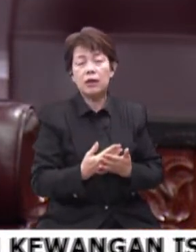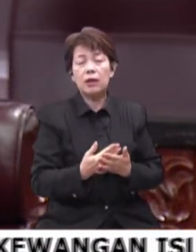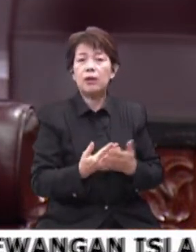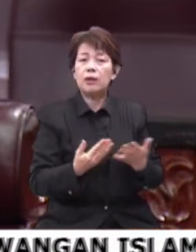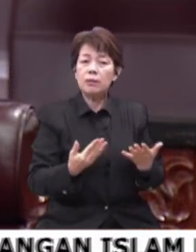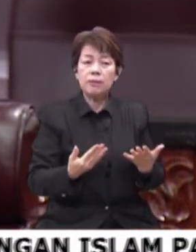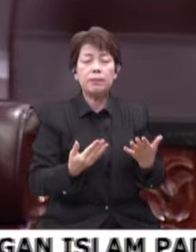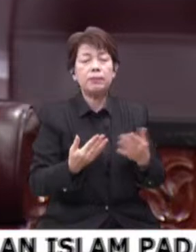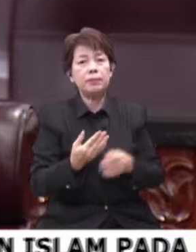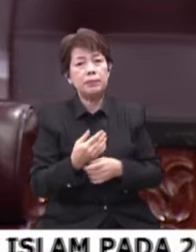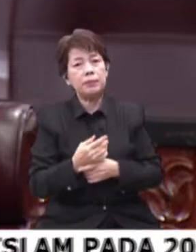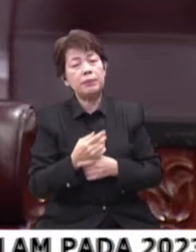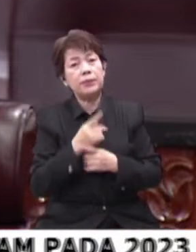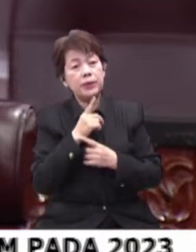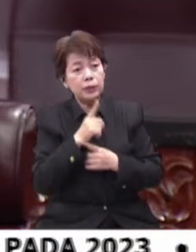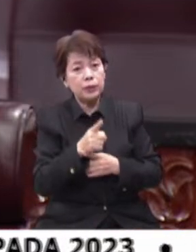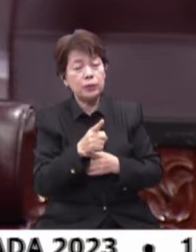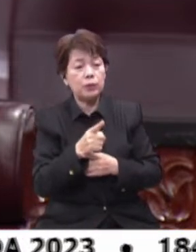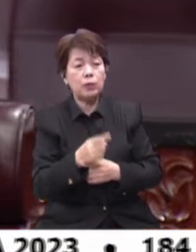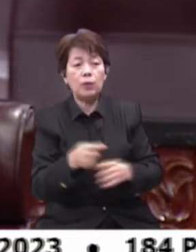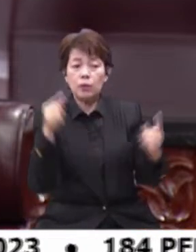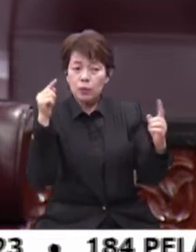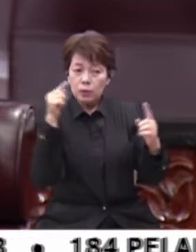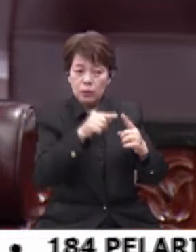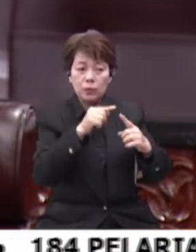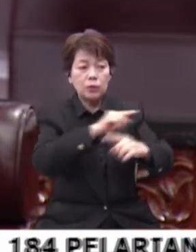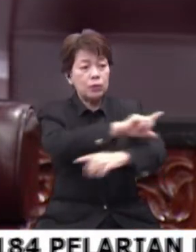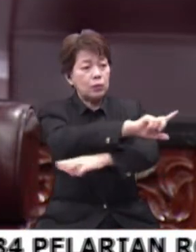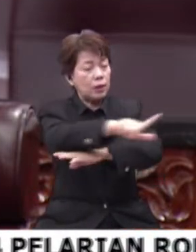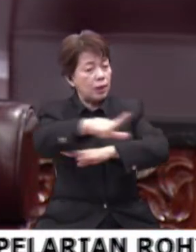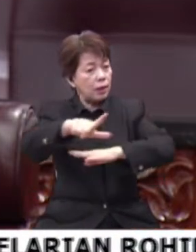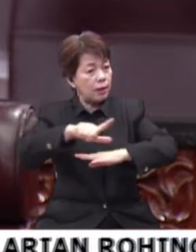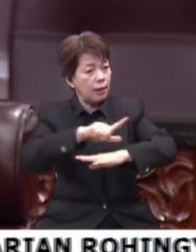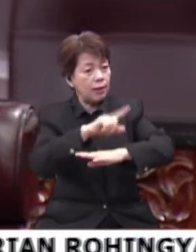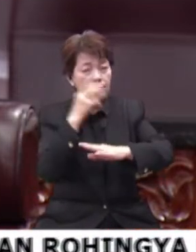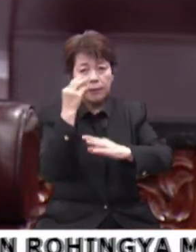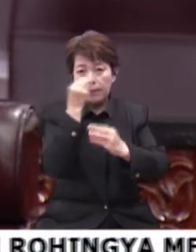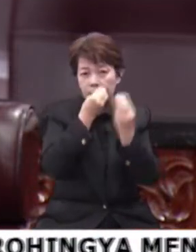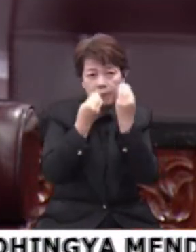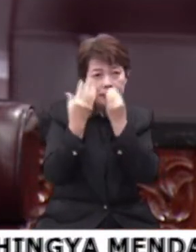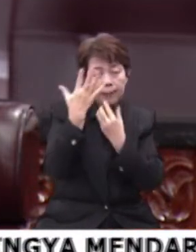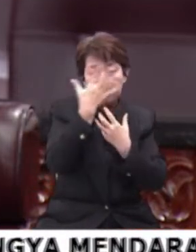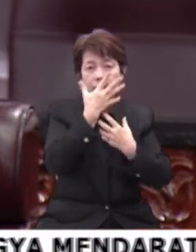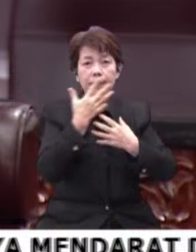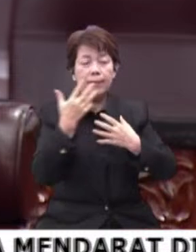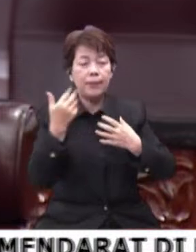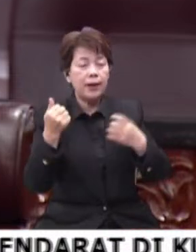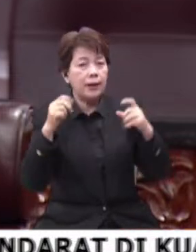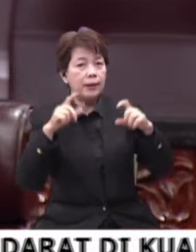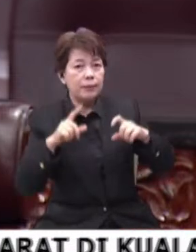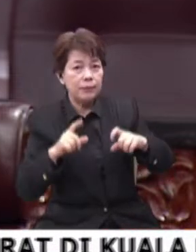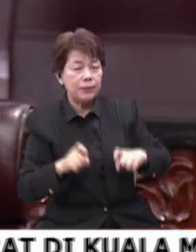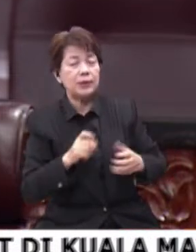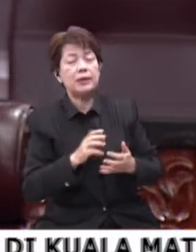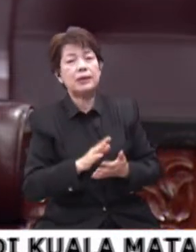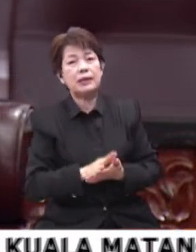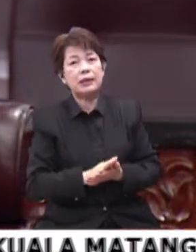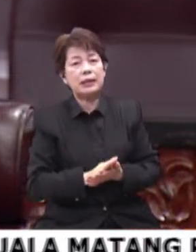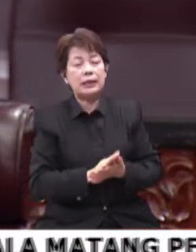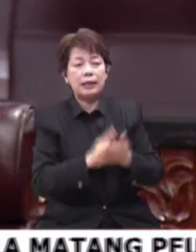itu memangnya untuk industri landscape ini perlu diberikan lagi pengkhususan ataupun